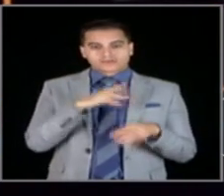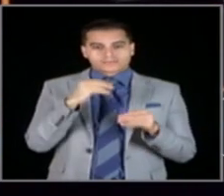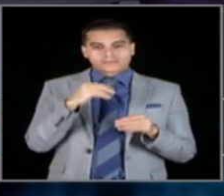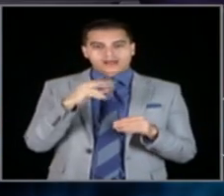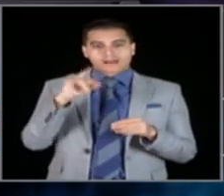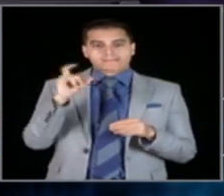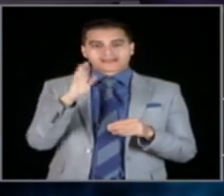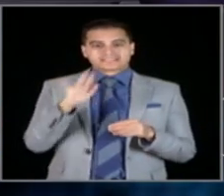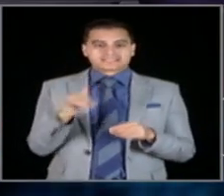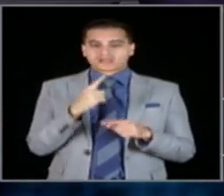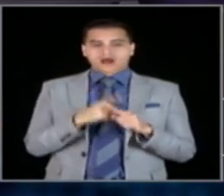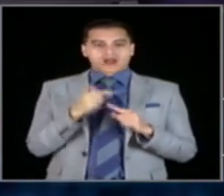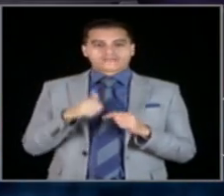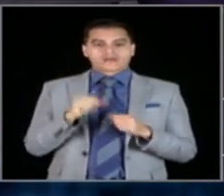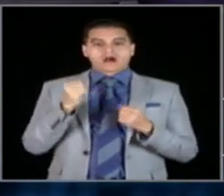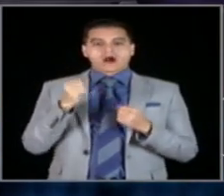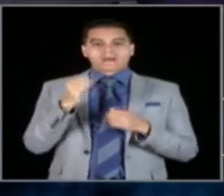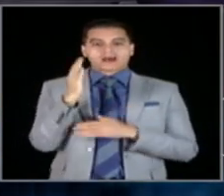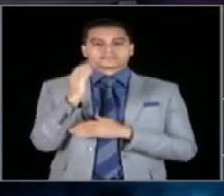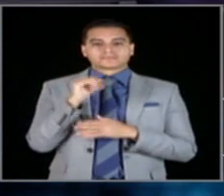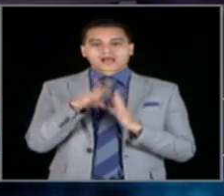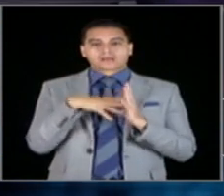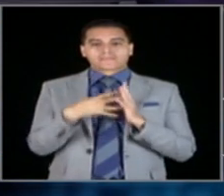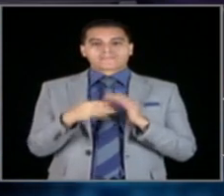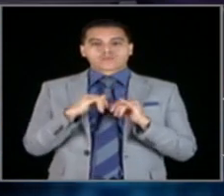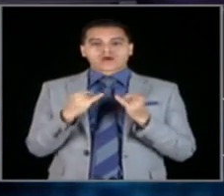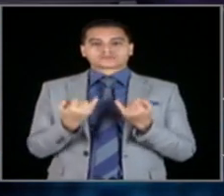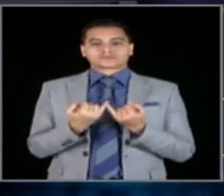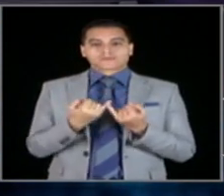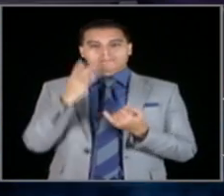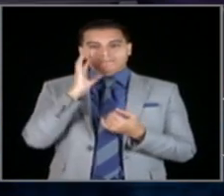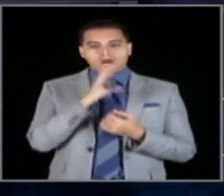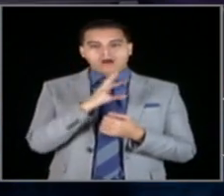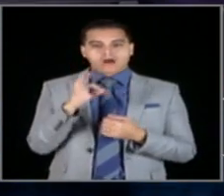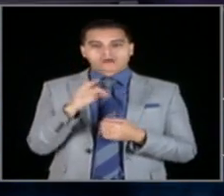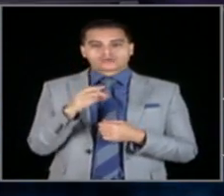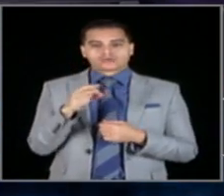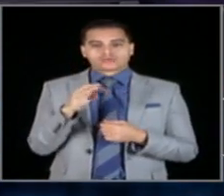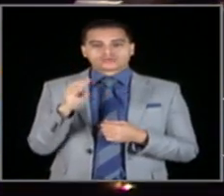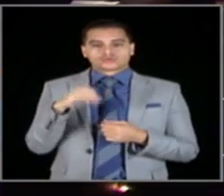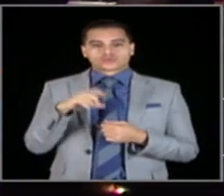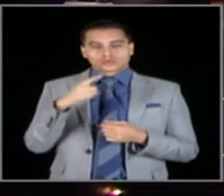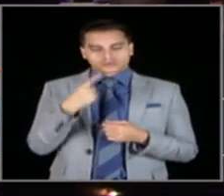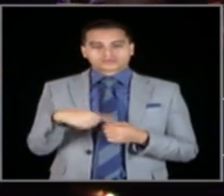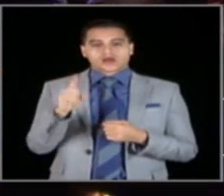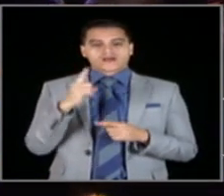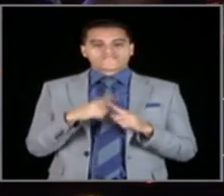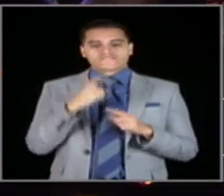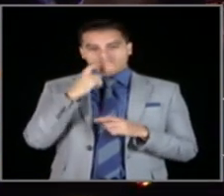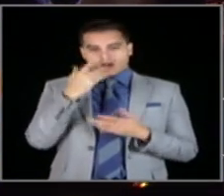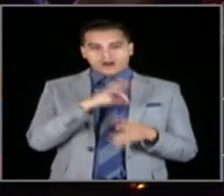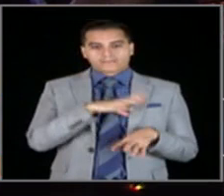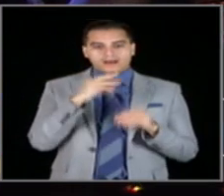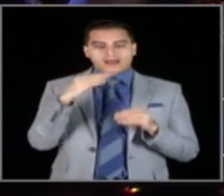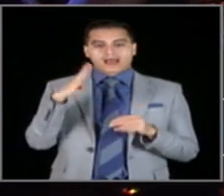قنديل. غلط. ما هي وحدة قياس الطاقة وفقا للنظام الدولي للوحدات؟ جول. صح. فنان راحل قام